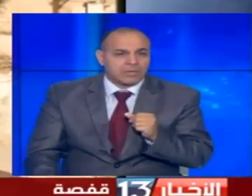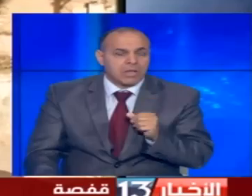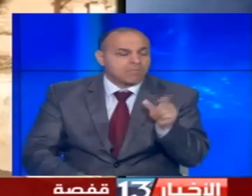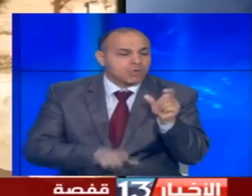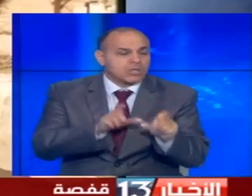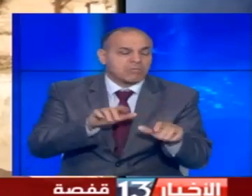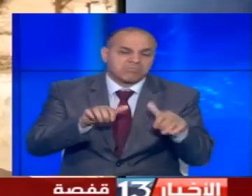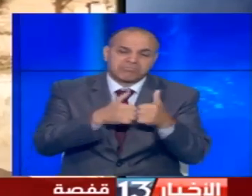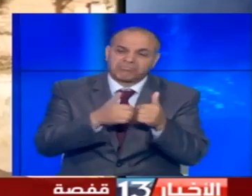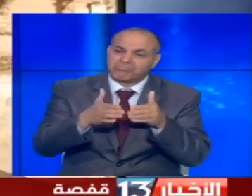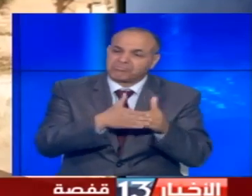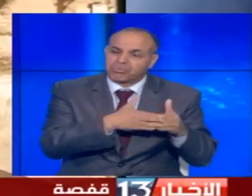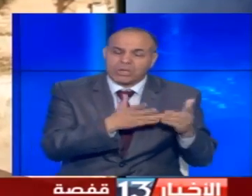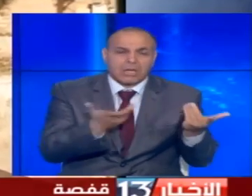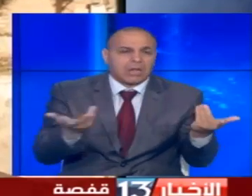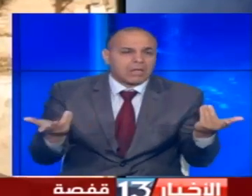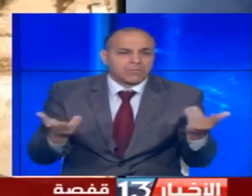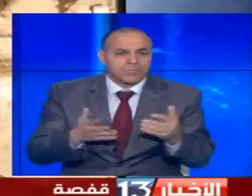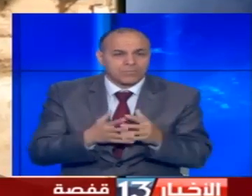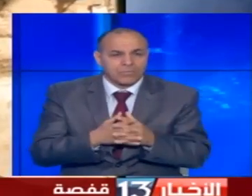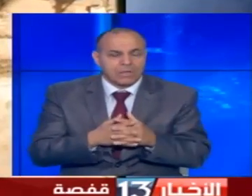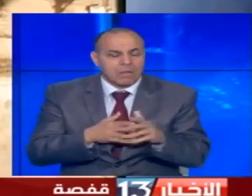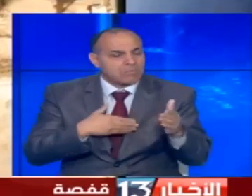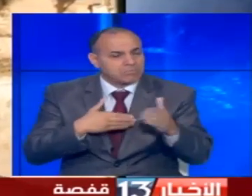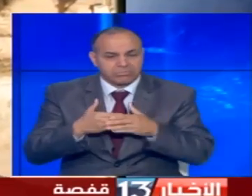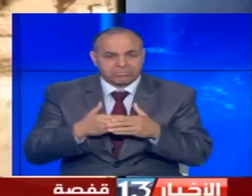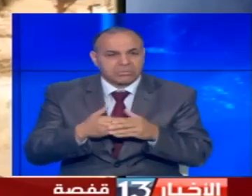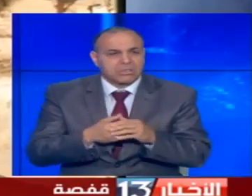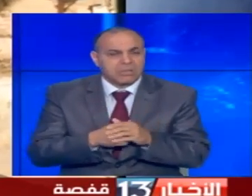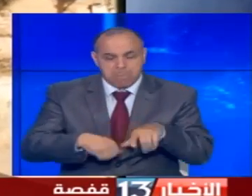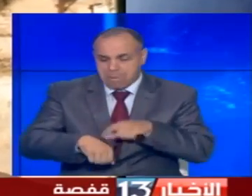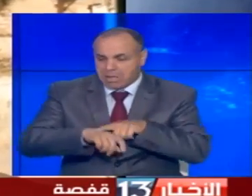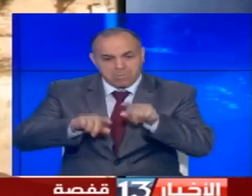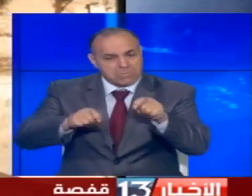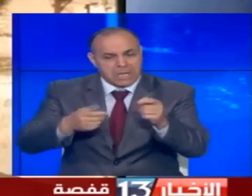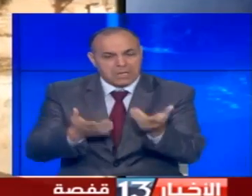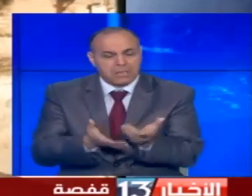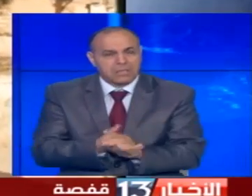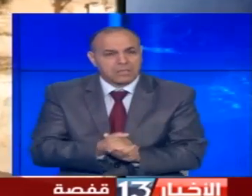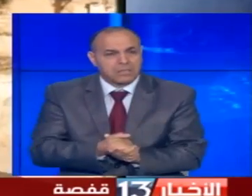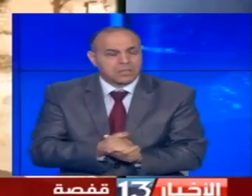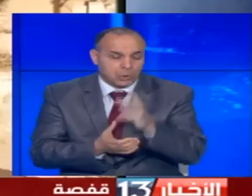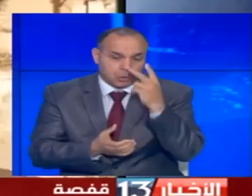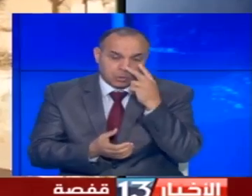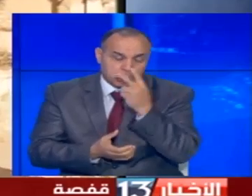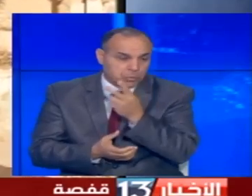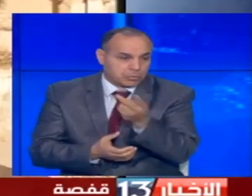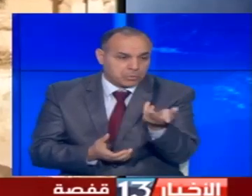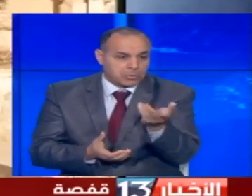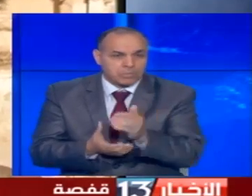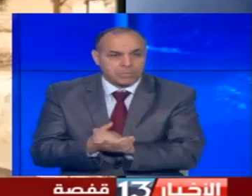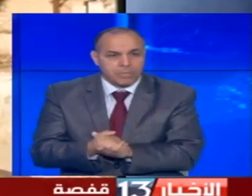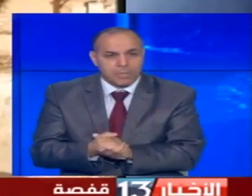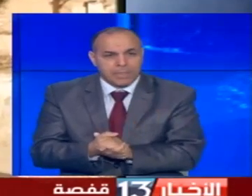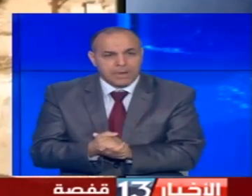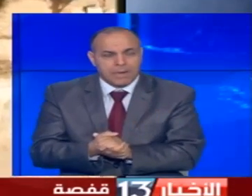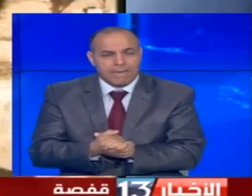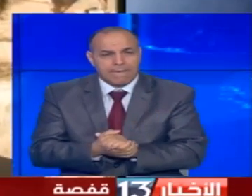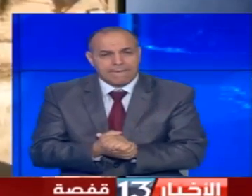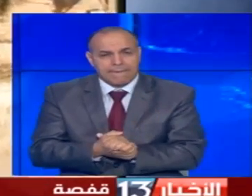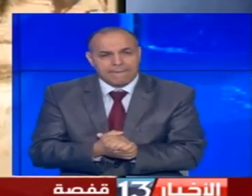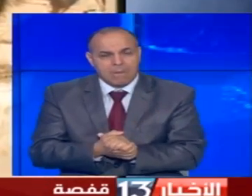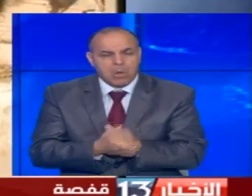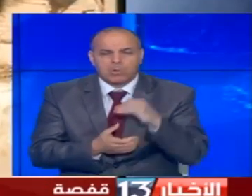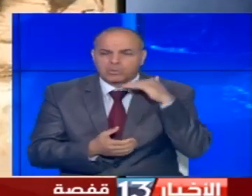المواطنين جراء معناها غلق البلديه وتشوفوا اليوم معناها